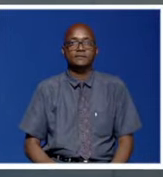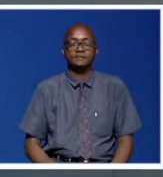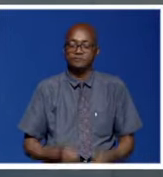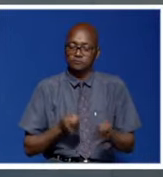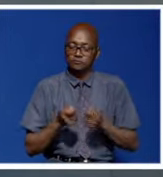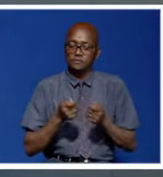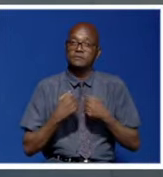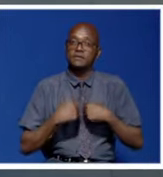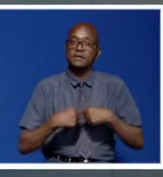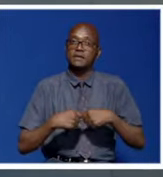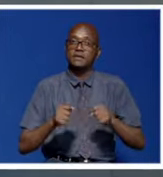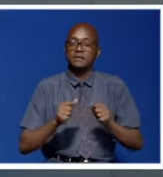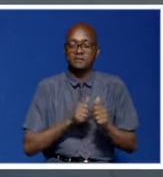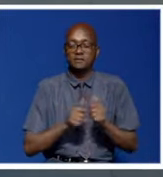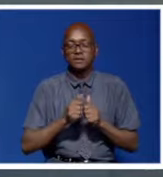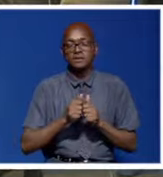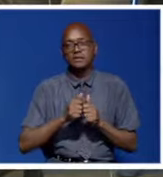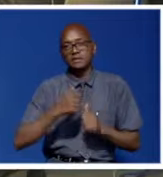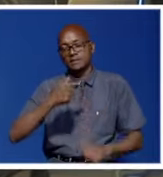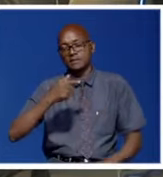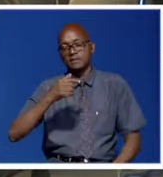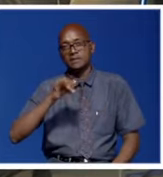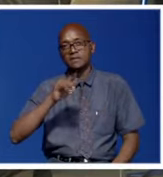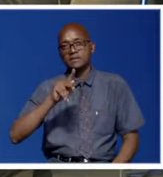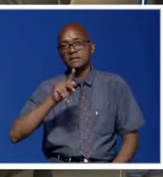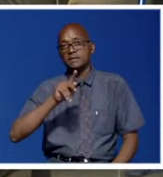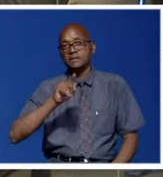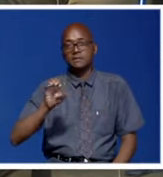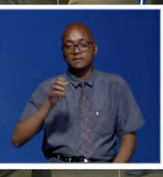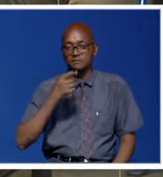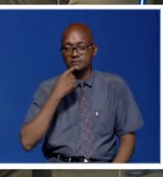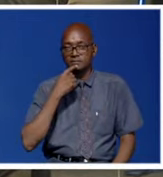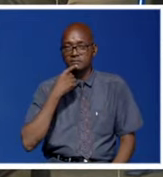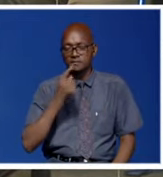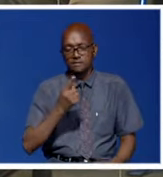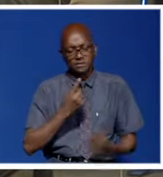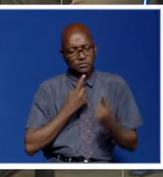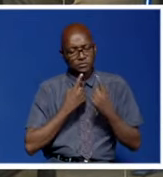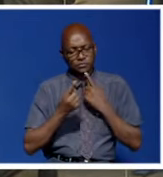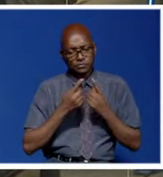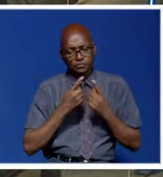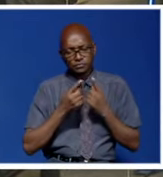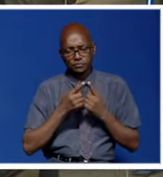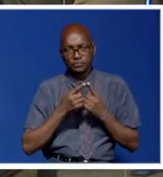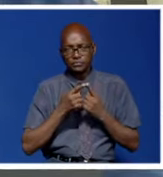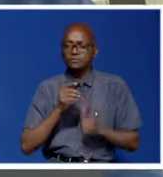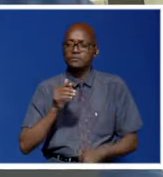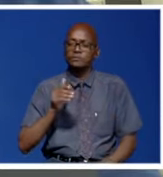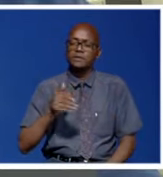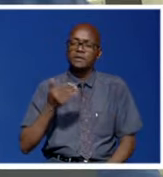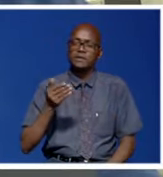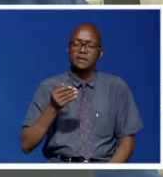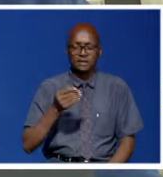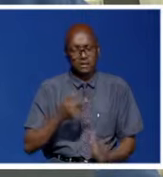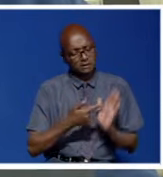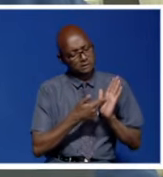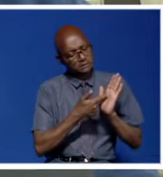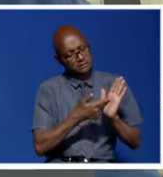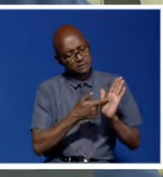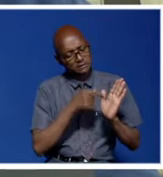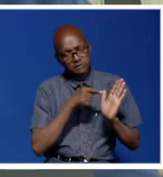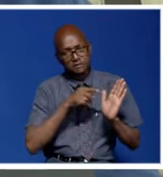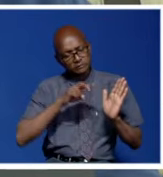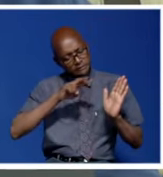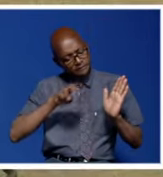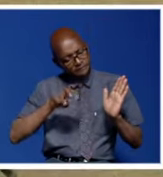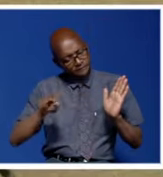Taula, wakili Tike Mwambipile, amesema wamekuja na mjadala huo baada ya utafiti wao kuonyesha watu wengi wakifikwa